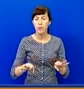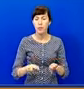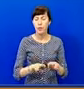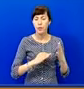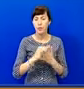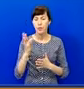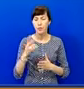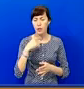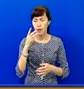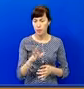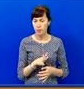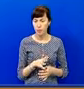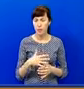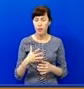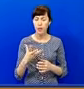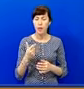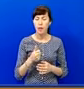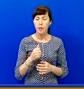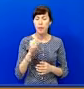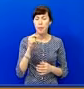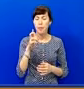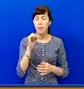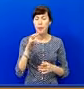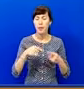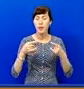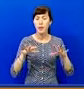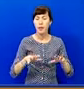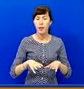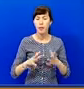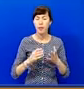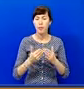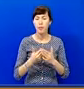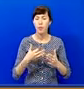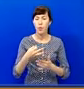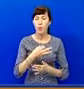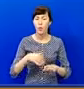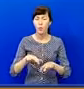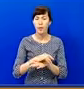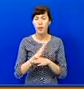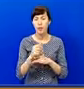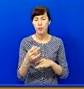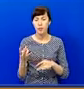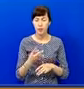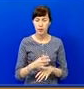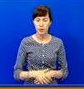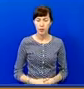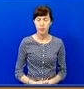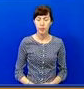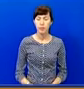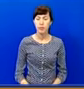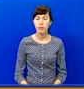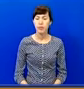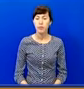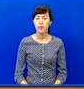керектігін жеткізді. Десек те жанармайды өзге өңірлерге жібермей, алдымен облыс нарығын қамтамасыз ету керек деді облыс әкімі